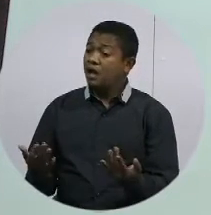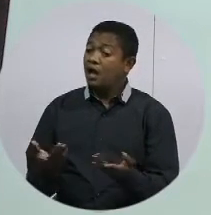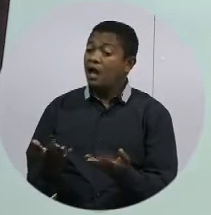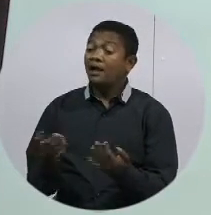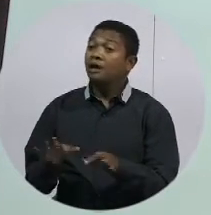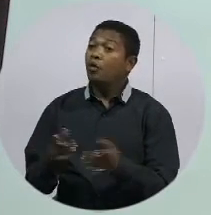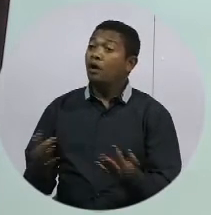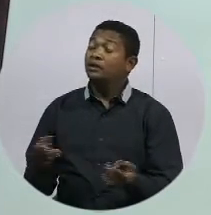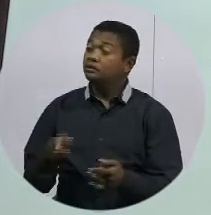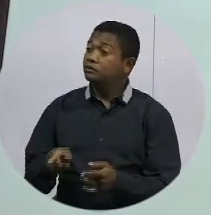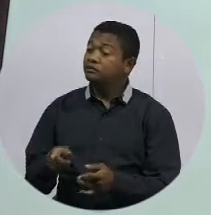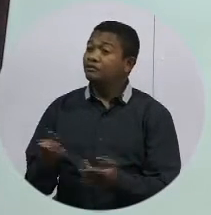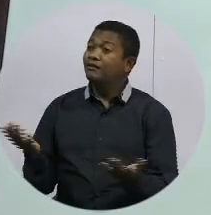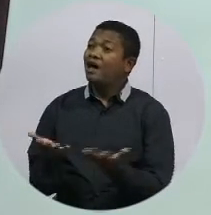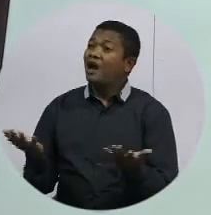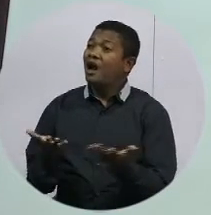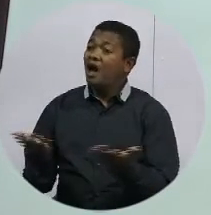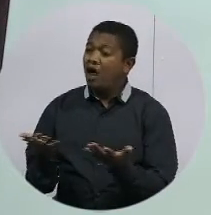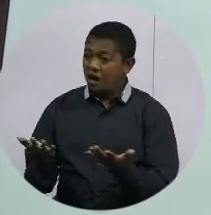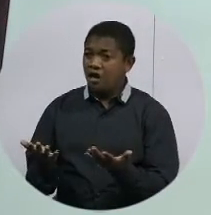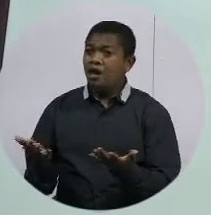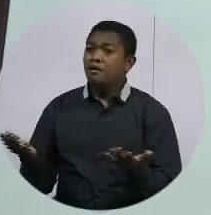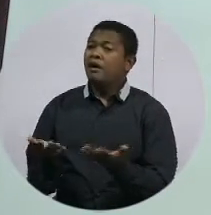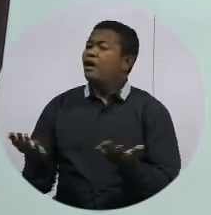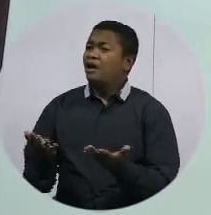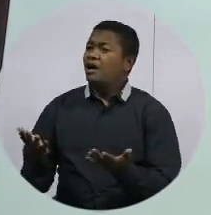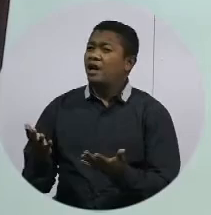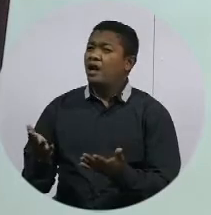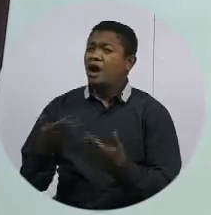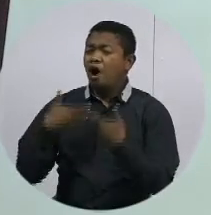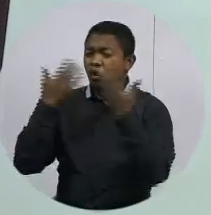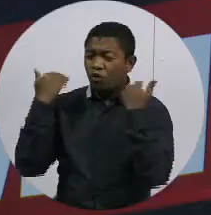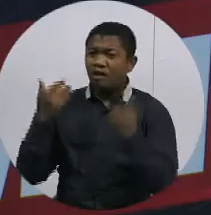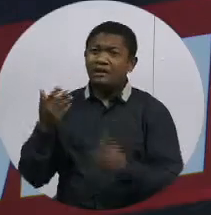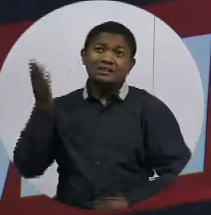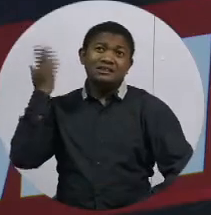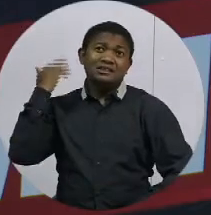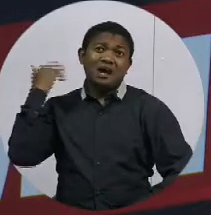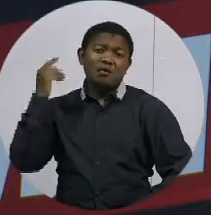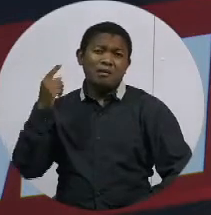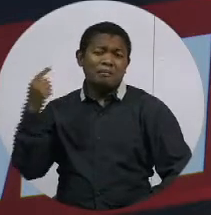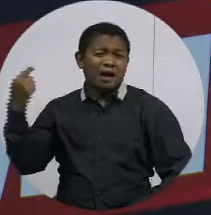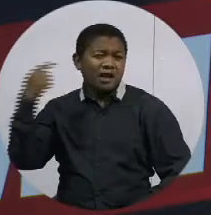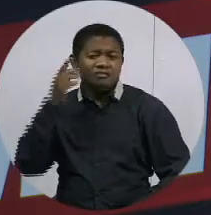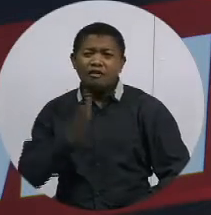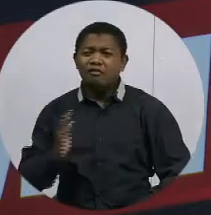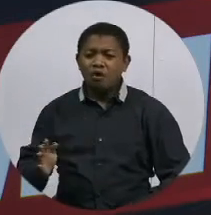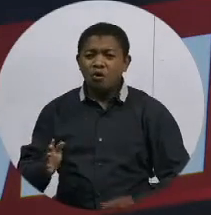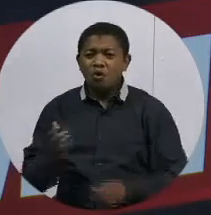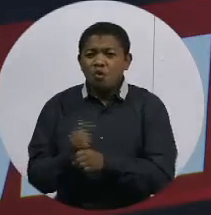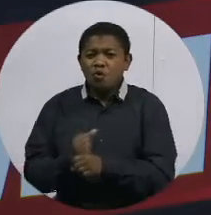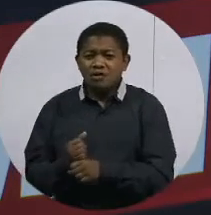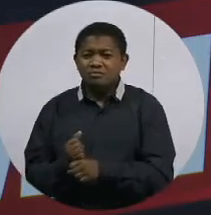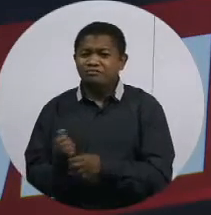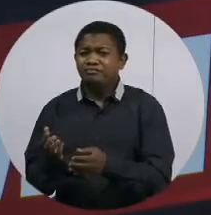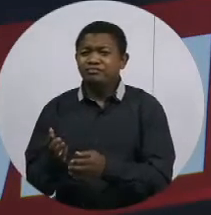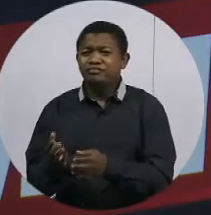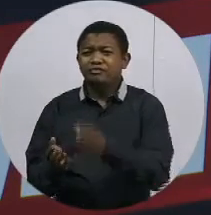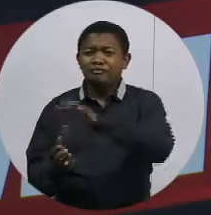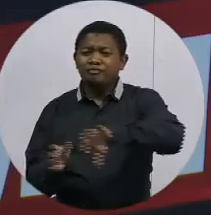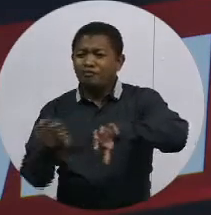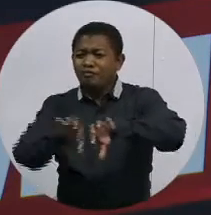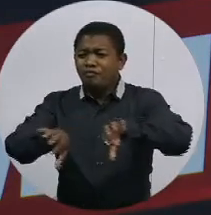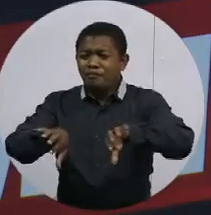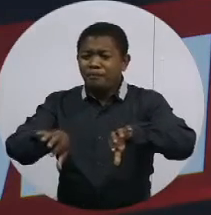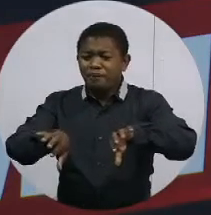nisy ny fepetra nyraisina moa tatioriana hoe atokamonina any an-trano, takiny ahoana ny